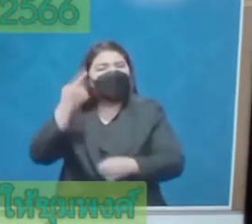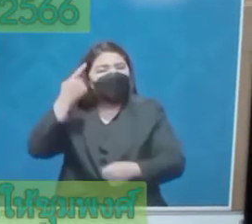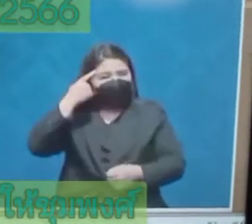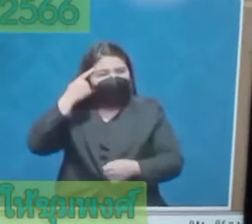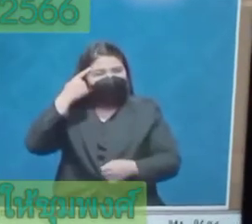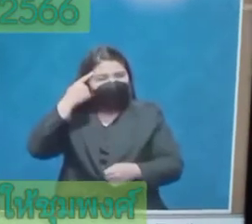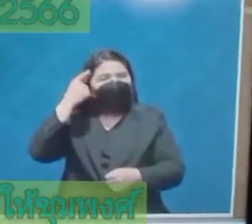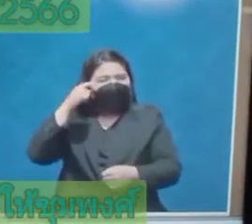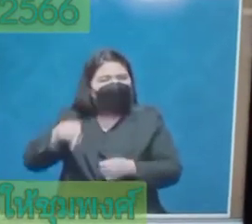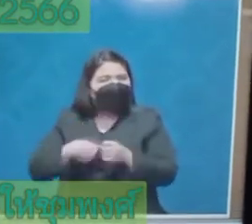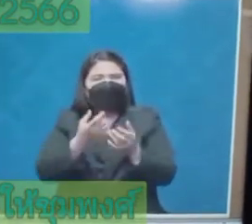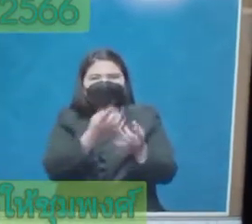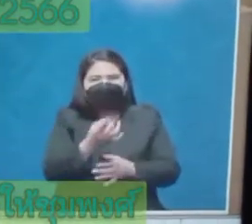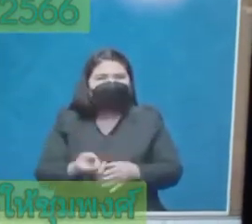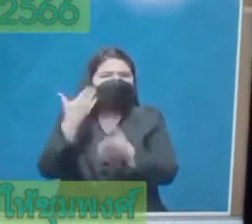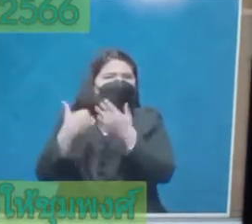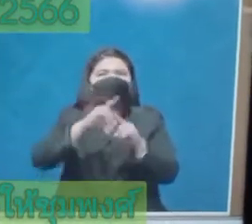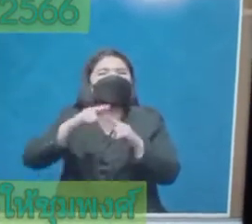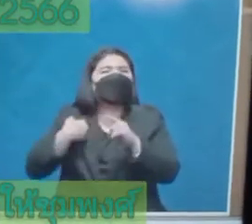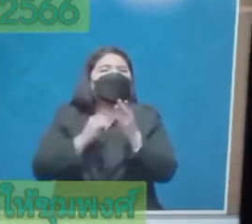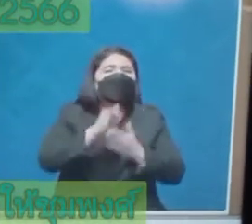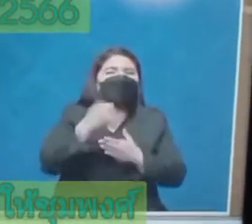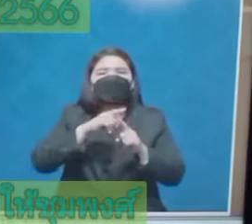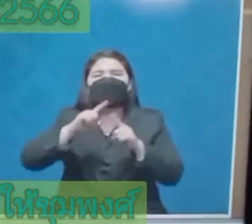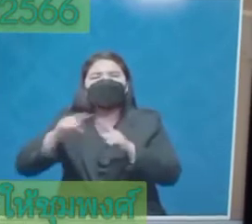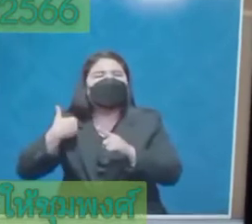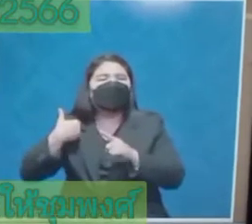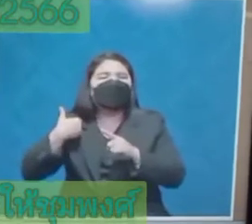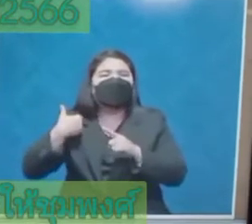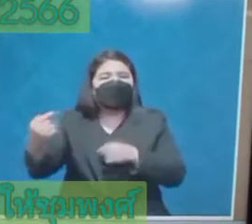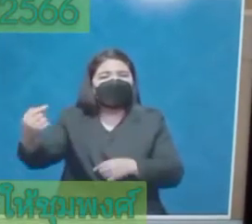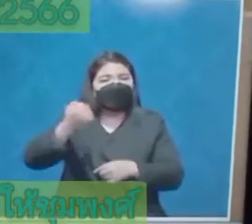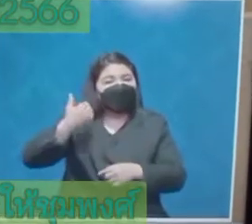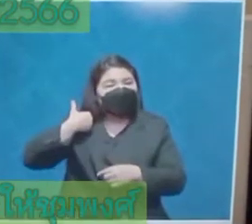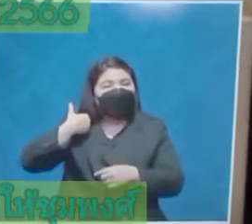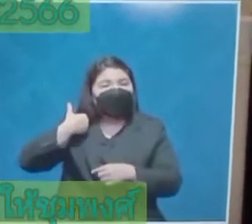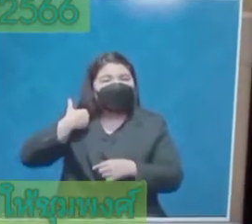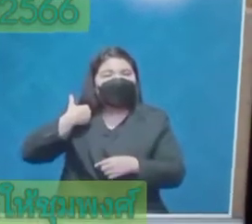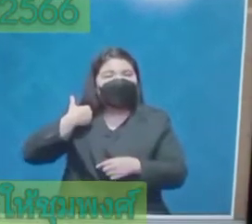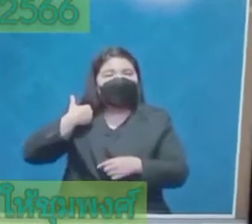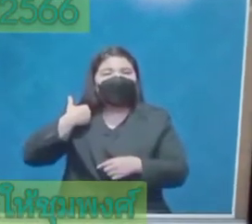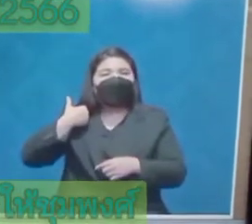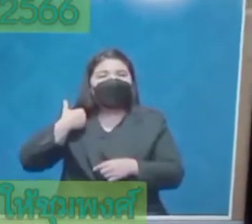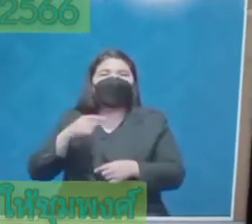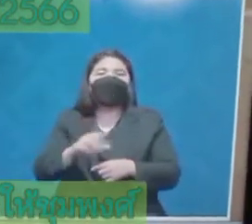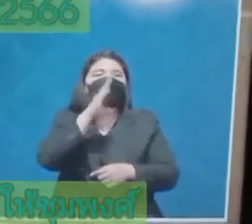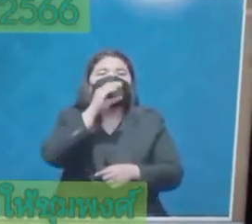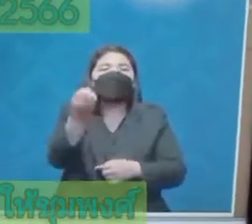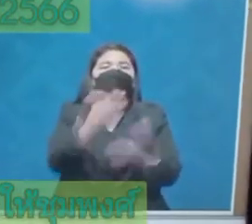ายว่าที่ผ่านมามันเป็นยังไงถูกครอบงำไหมถูกสั่งการไหมเพราะนั่นอย่ามาพูด